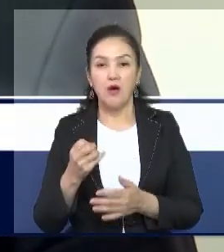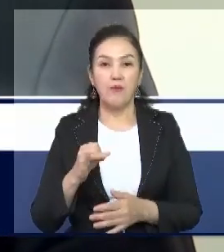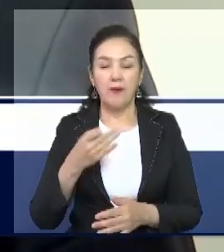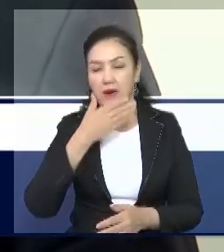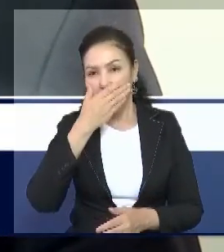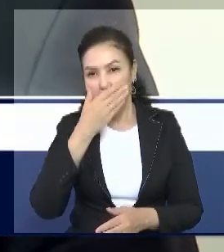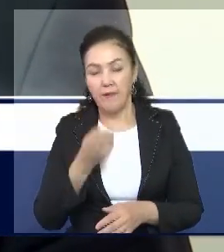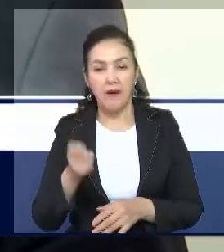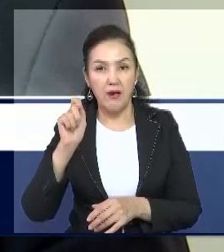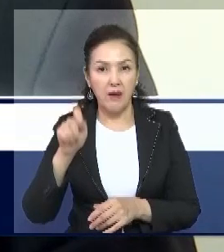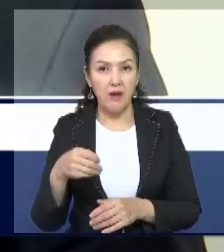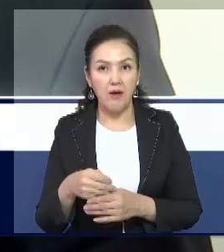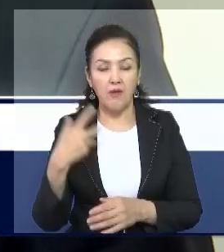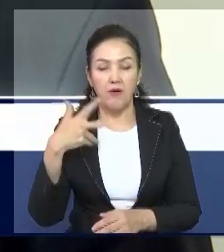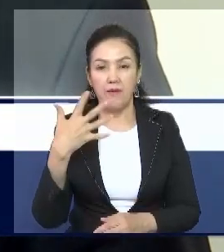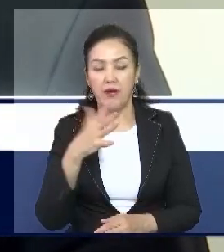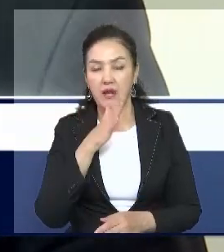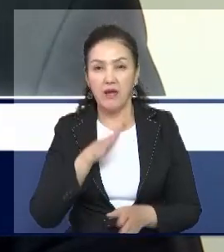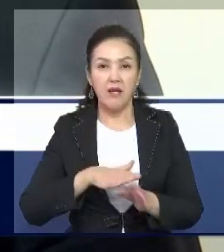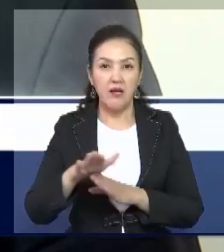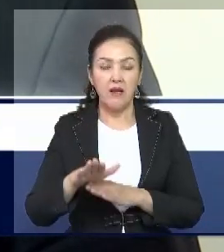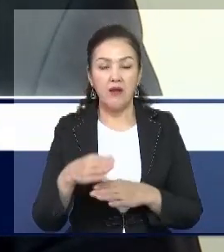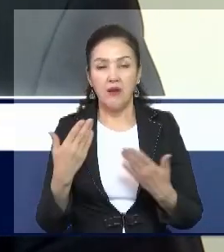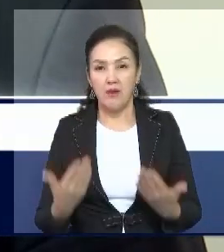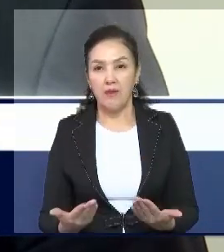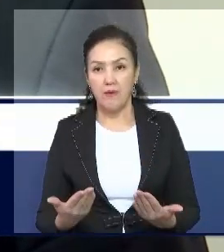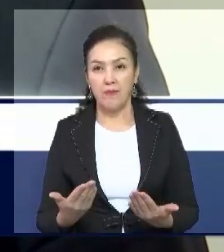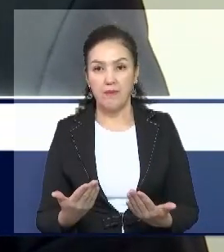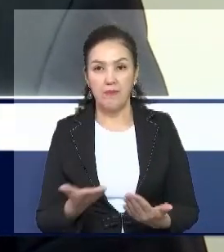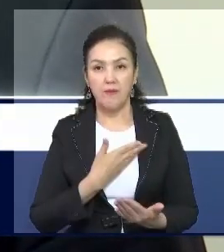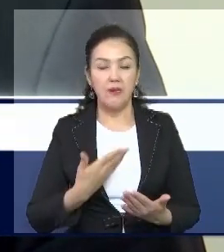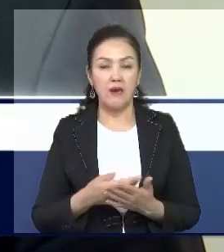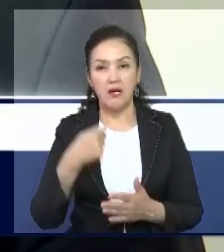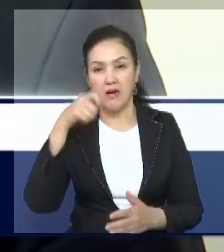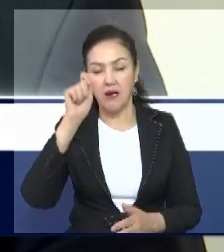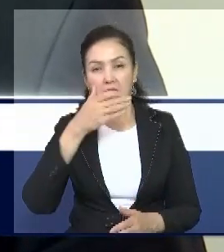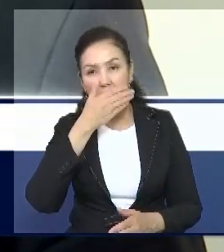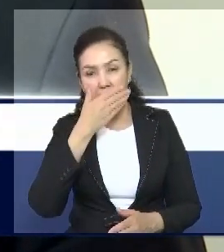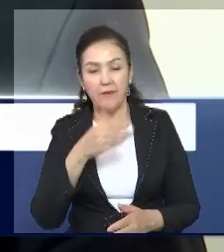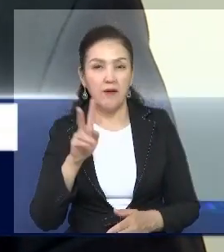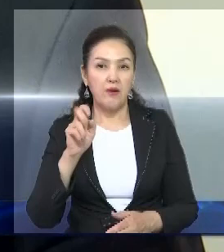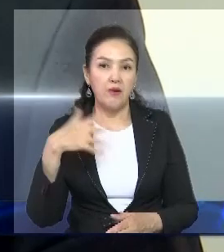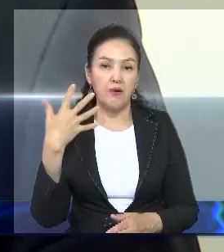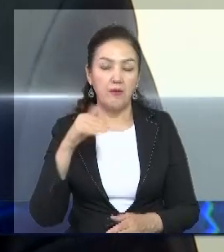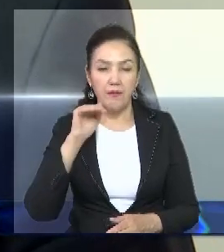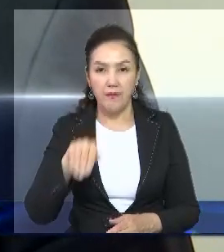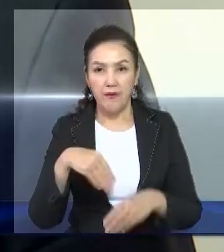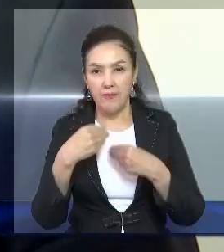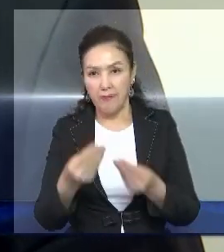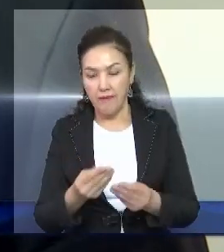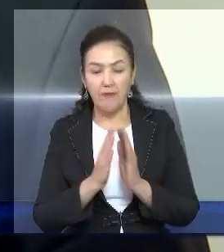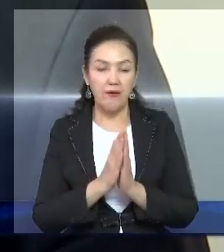Ауғанстаннан шығарылғанда ендігі жылы 35 жыл толайын деп отыр. Соған орай біздің Ауған соғысының ардагерлеріне 250 мың теңге